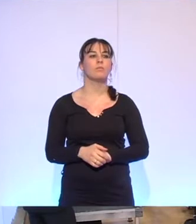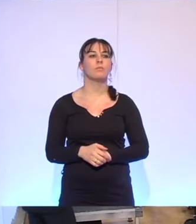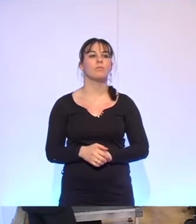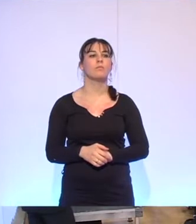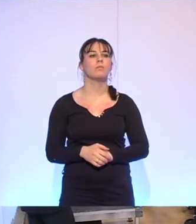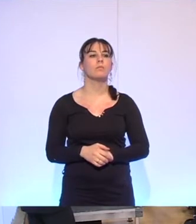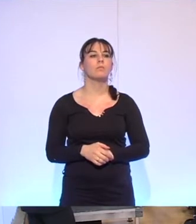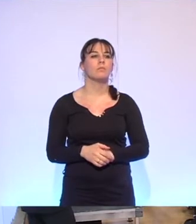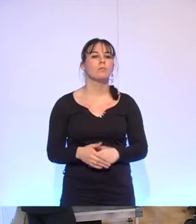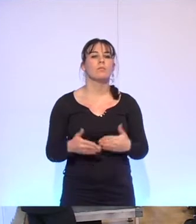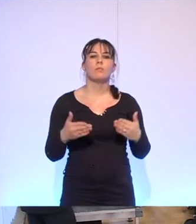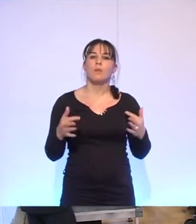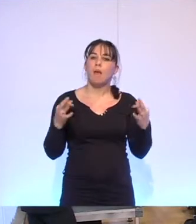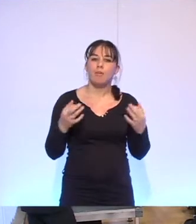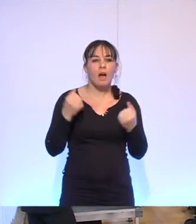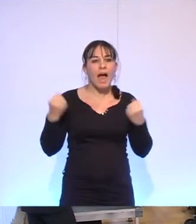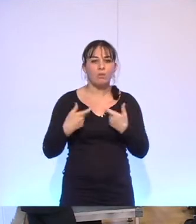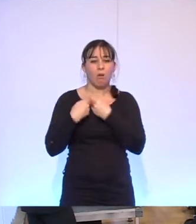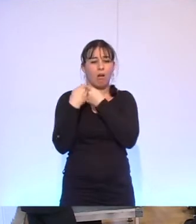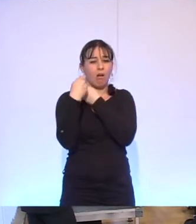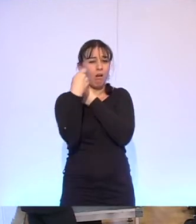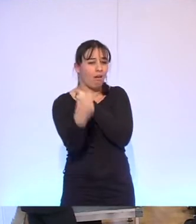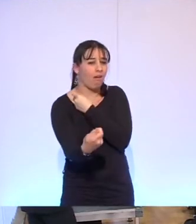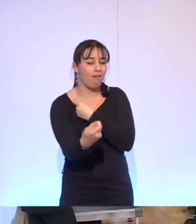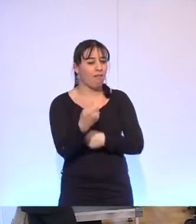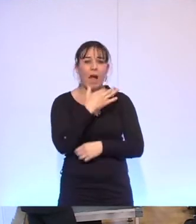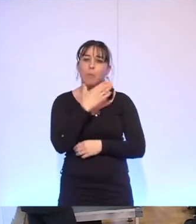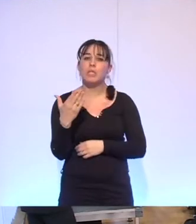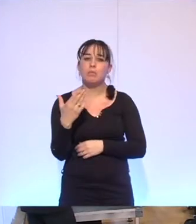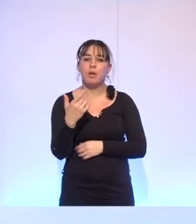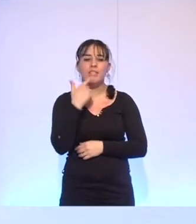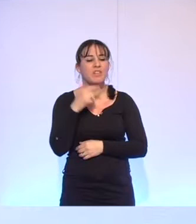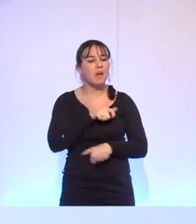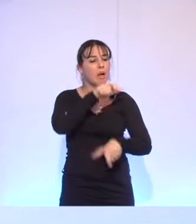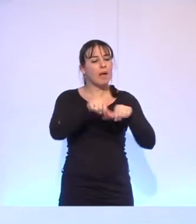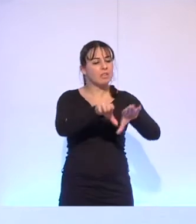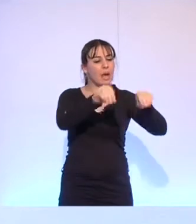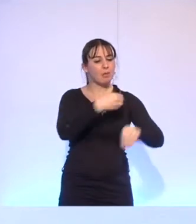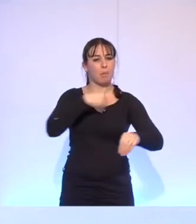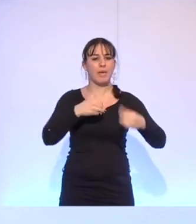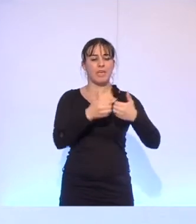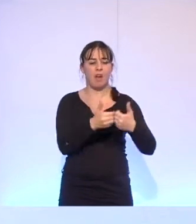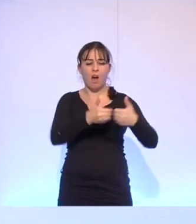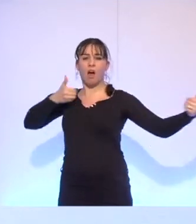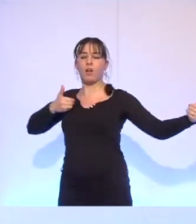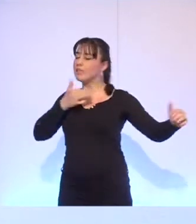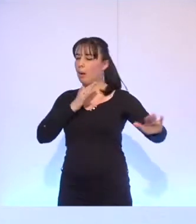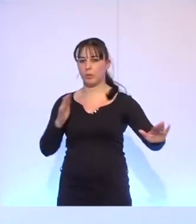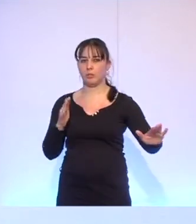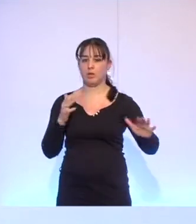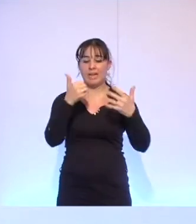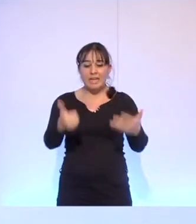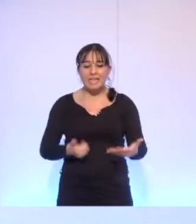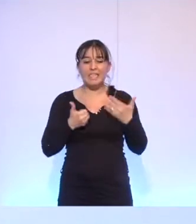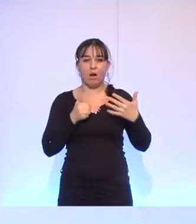Aucune action durable ne sera possible tant que la défiance coupera les habitants de leur mairie. Nous avons 6 ans pour retisser